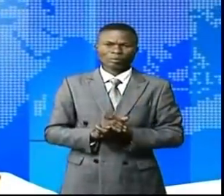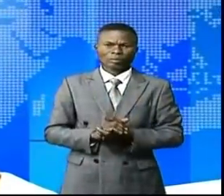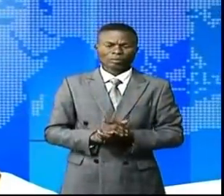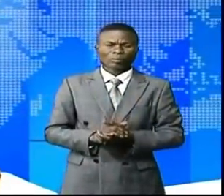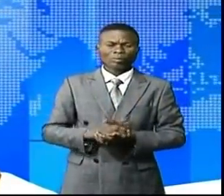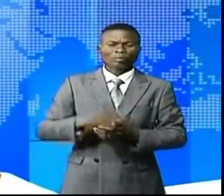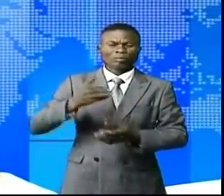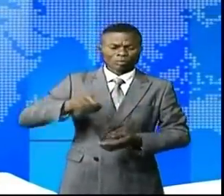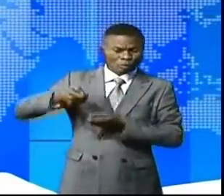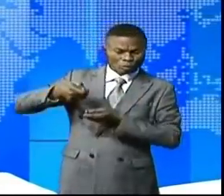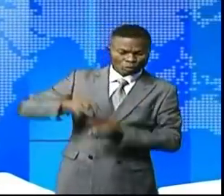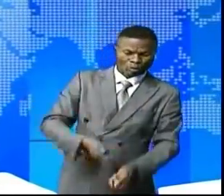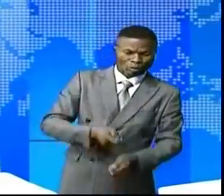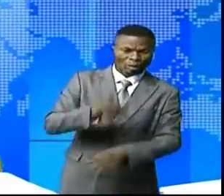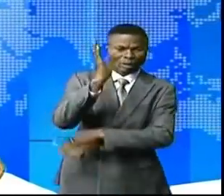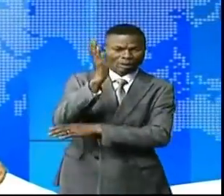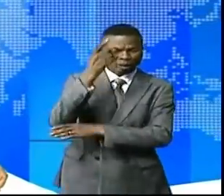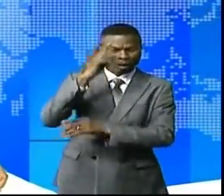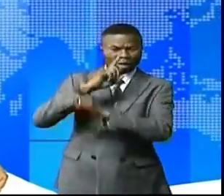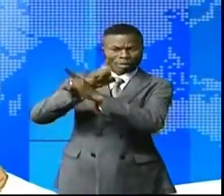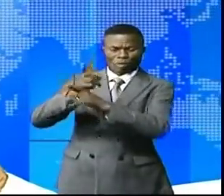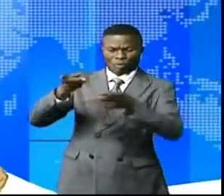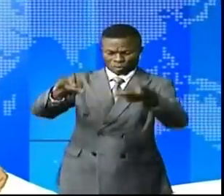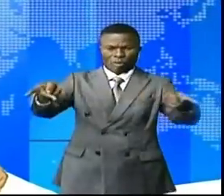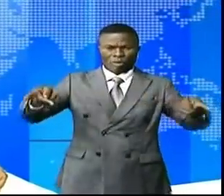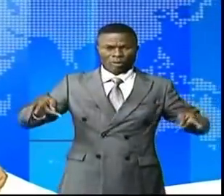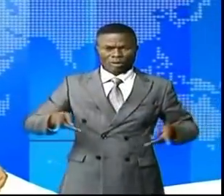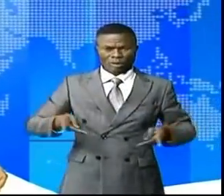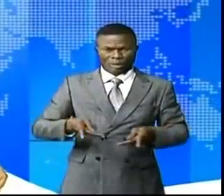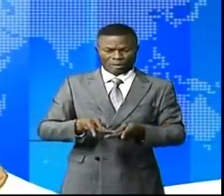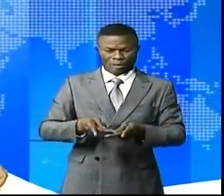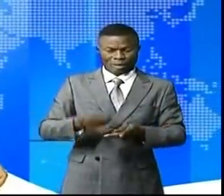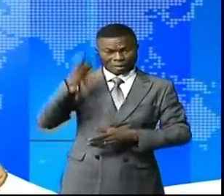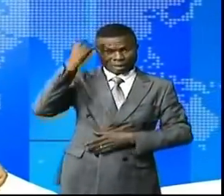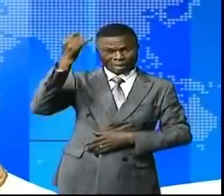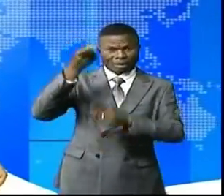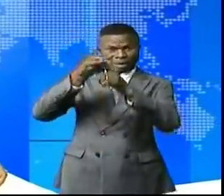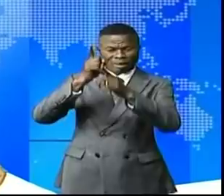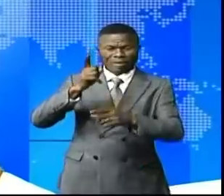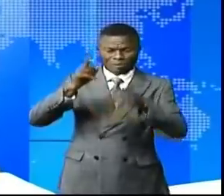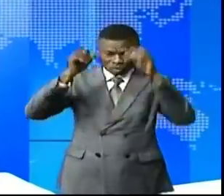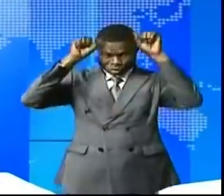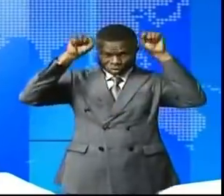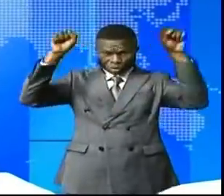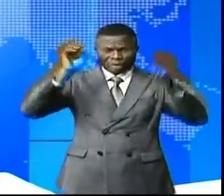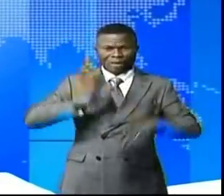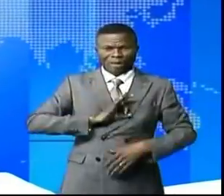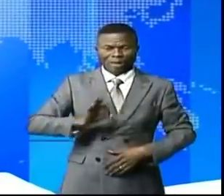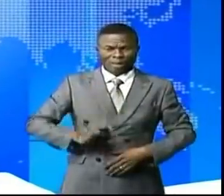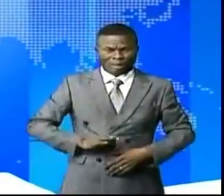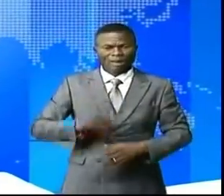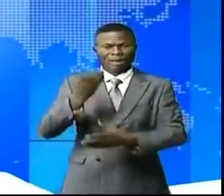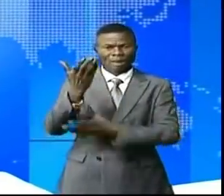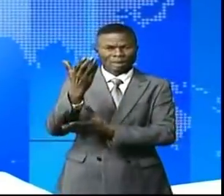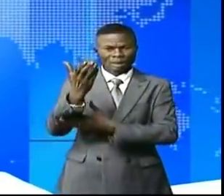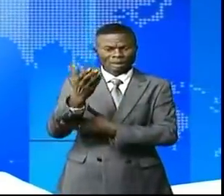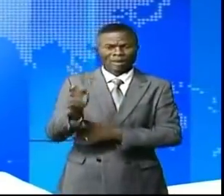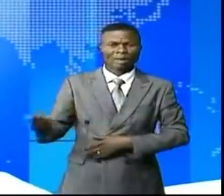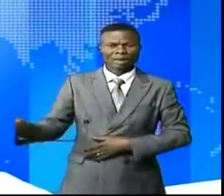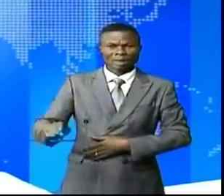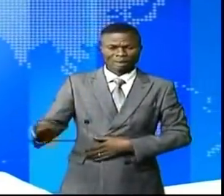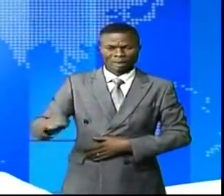Reboiser le pays pour la protection de l'environnement est une initiative du chef de l'État qui prend vie également dans le territoire